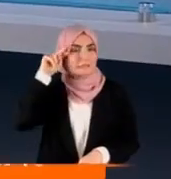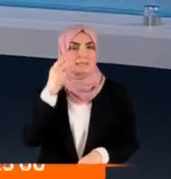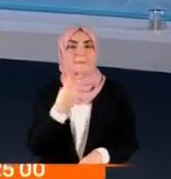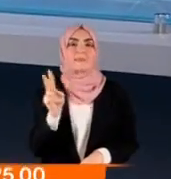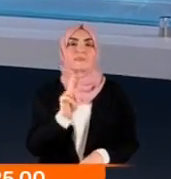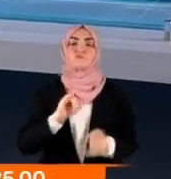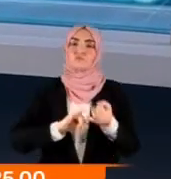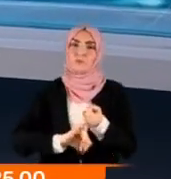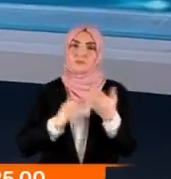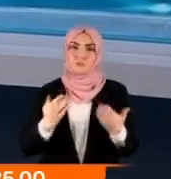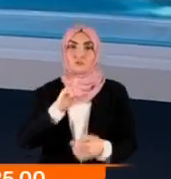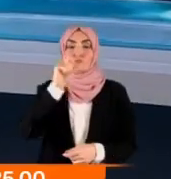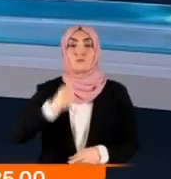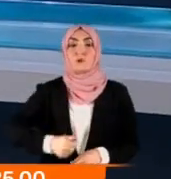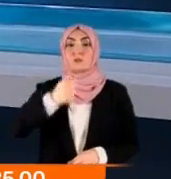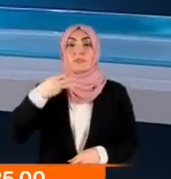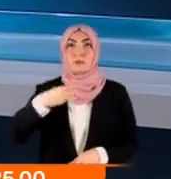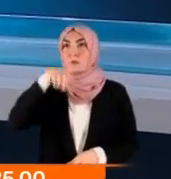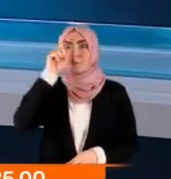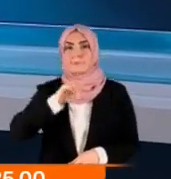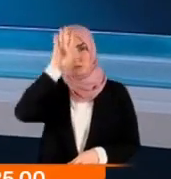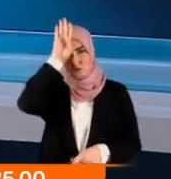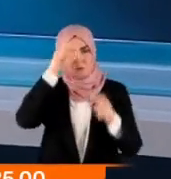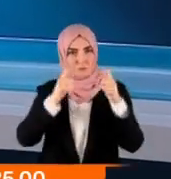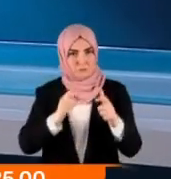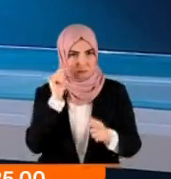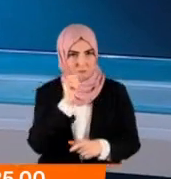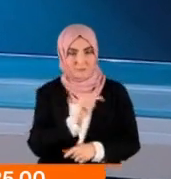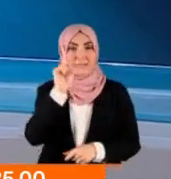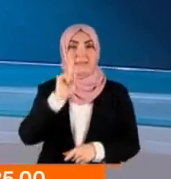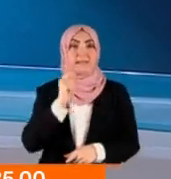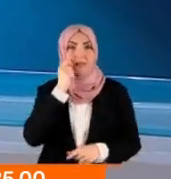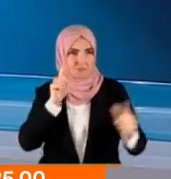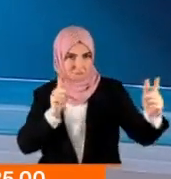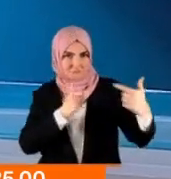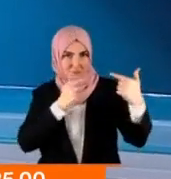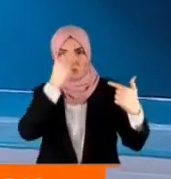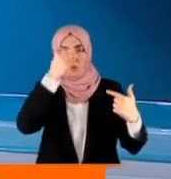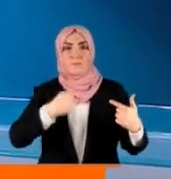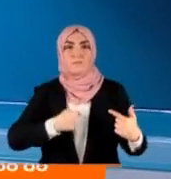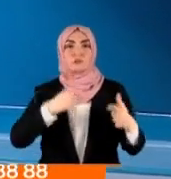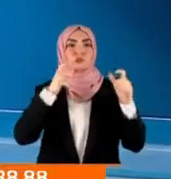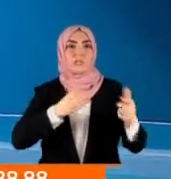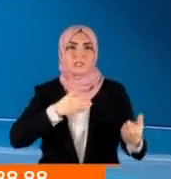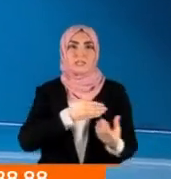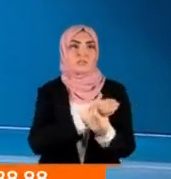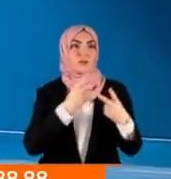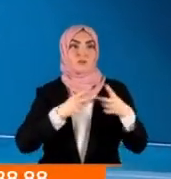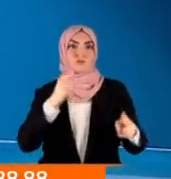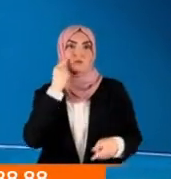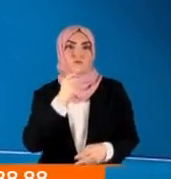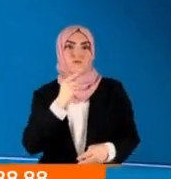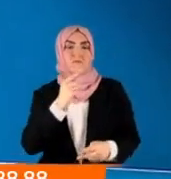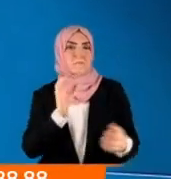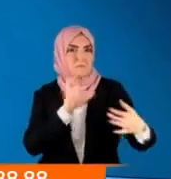2020 Cumartesi. Cumhurbaşkanı Erdoğan günü İstanbul'da geçirdi. Önce Ankara'ya, Gölbaşı şehir geçişinin açılışına görüntülü